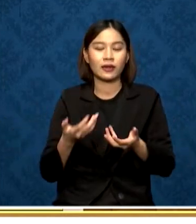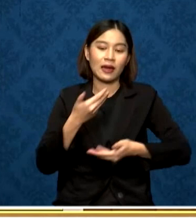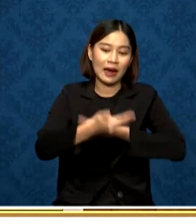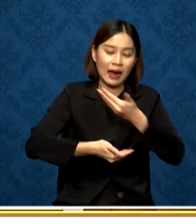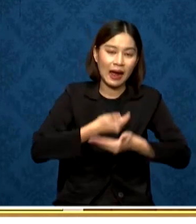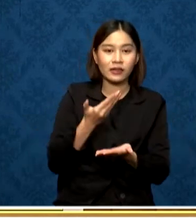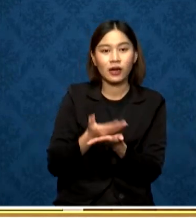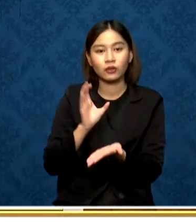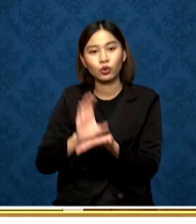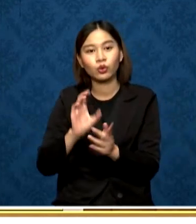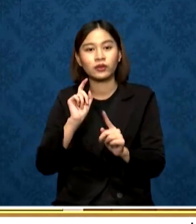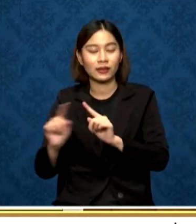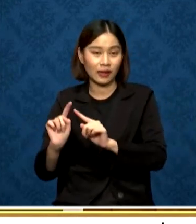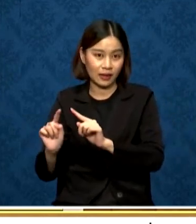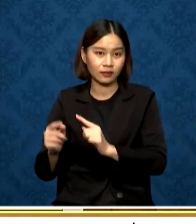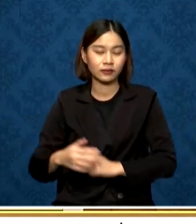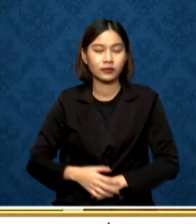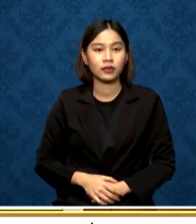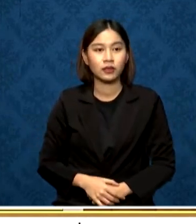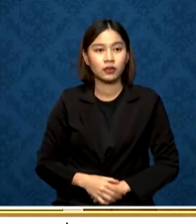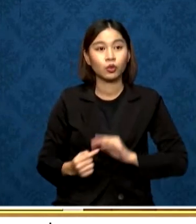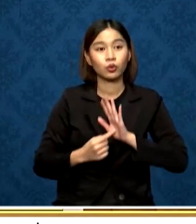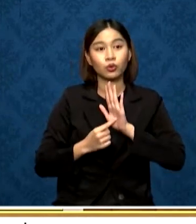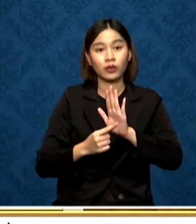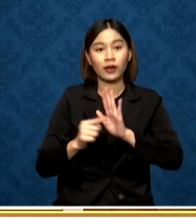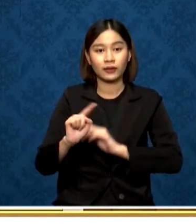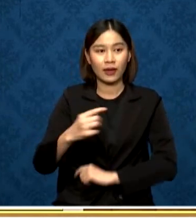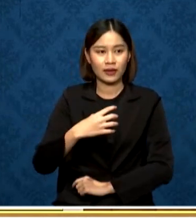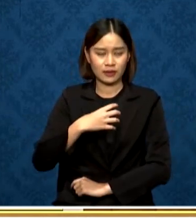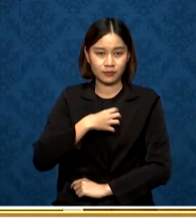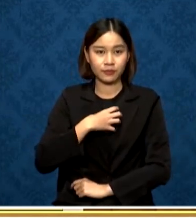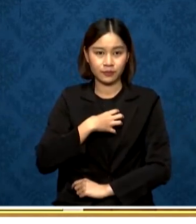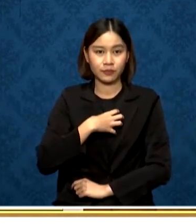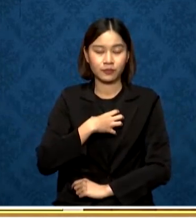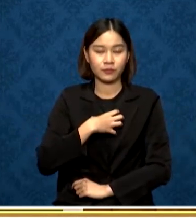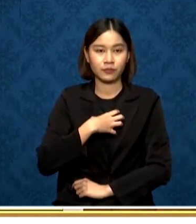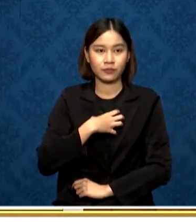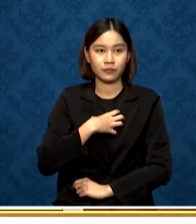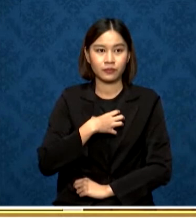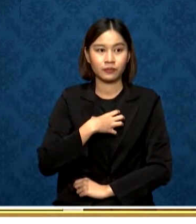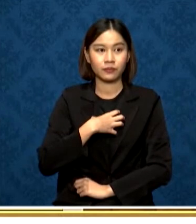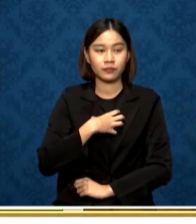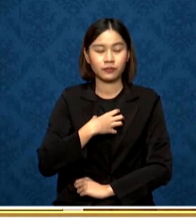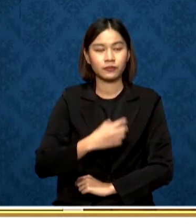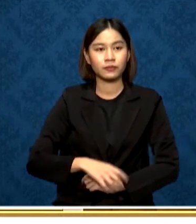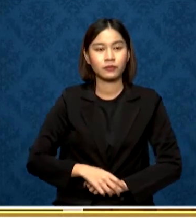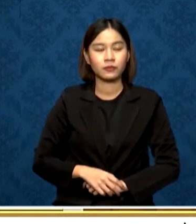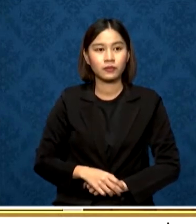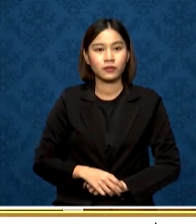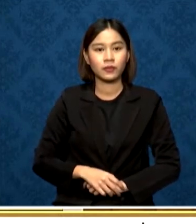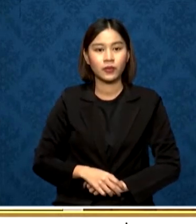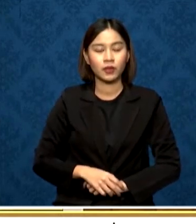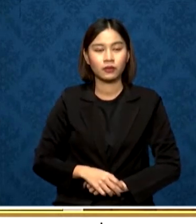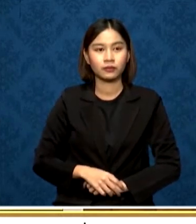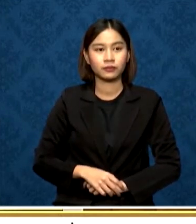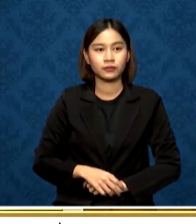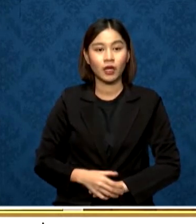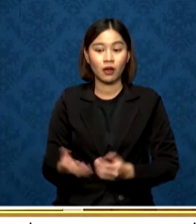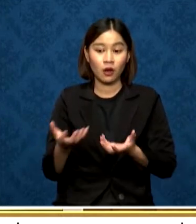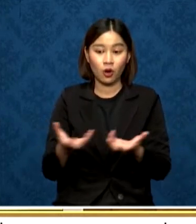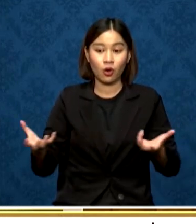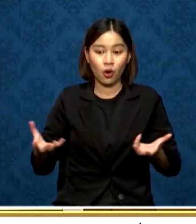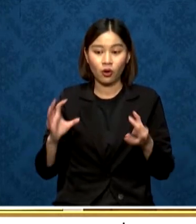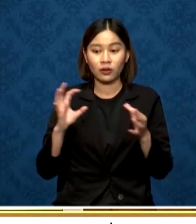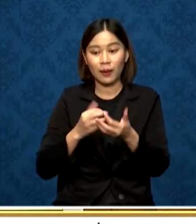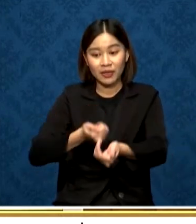ายด้วยนะครับไม่ว่าจะเป็นเรื่องของการที่เราอยากจะมีการส่งสินค้าเกษ